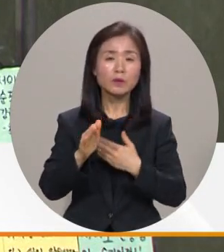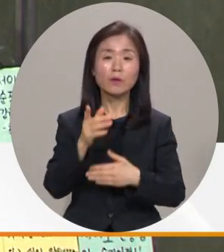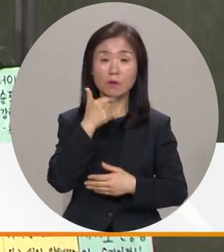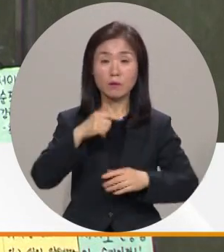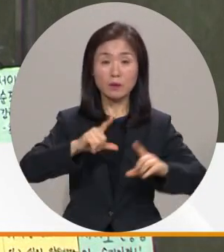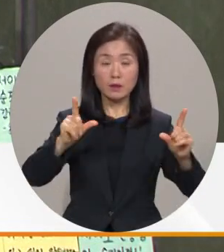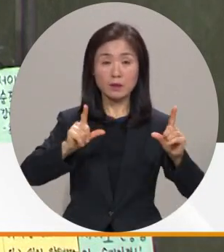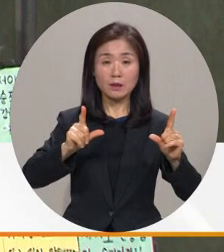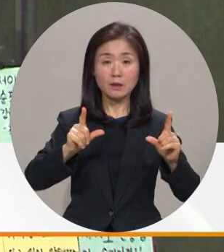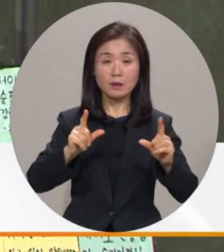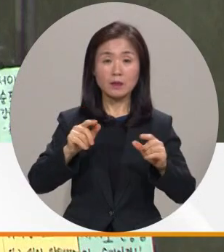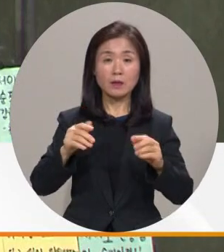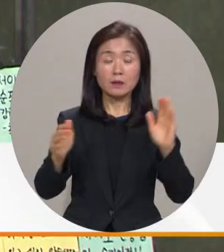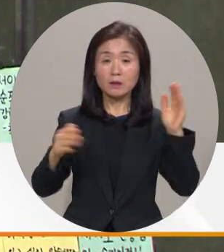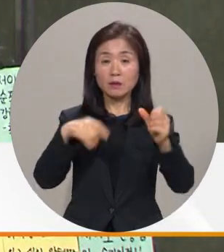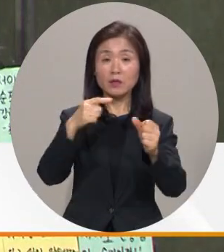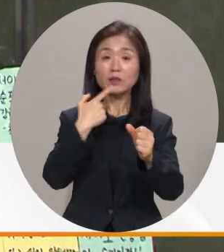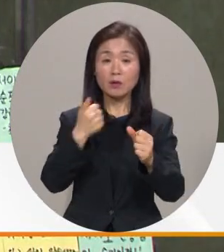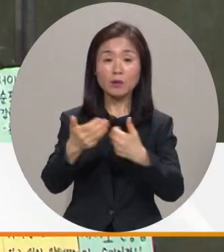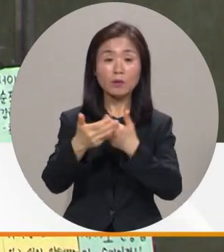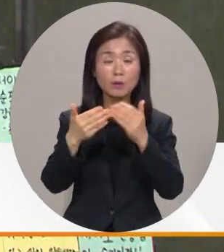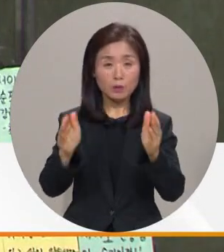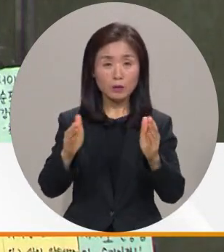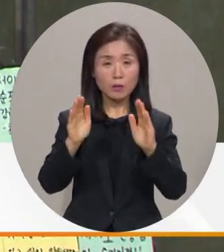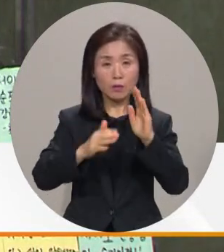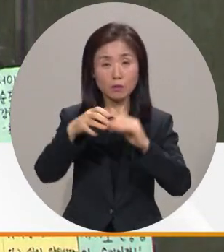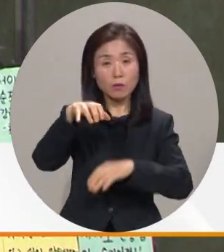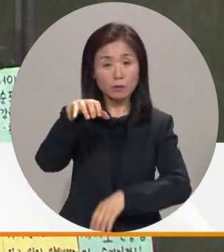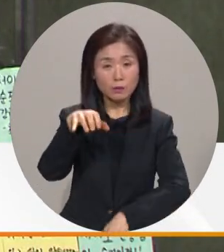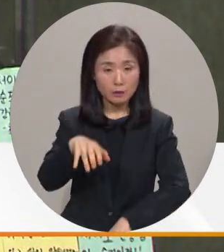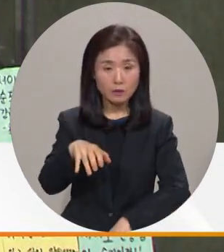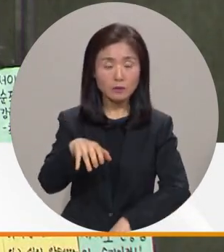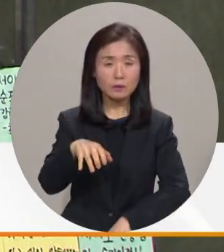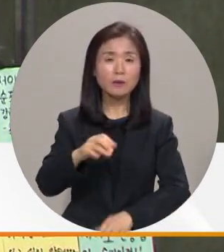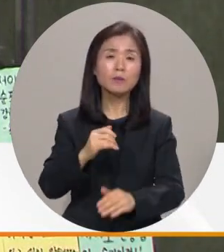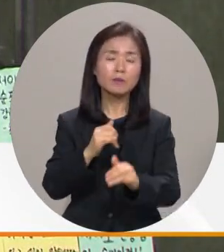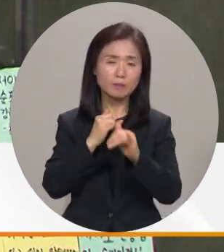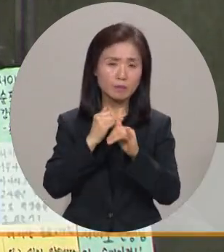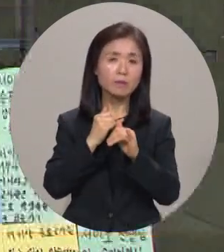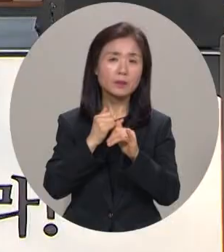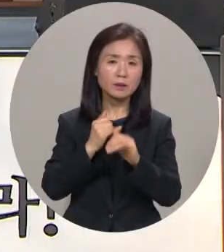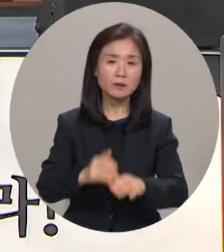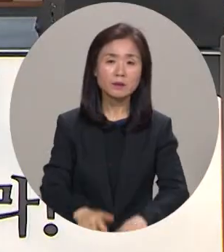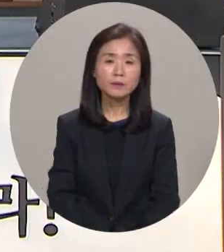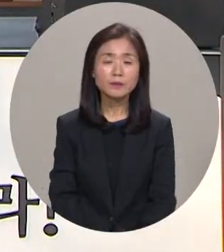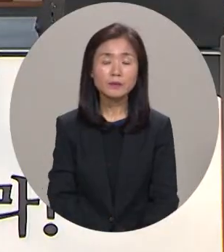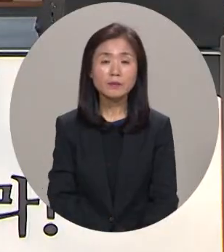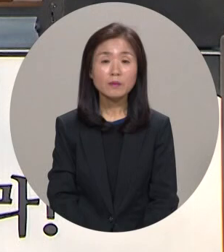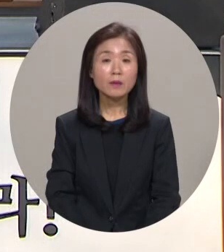교실, 즉 어느 곳보다도 공적인 장소에서 사망하였습니다.